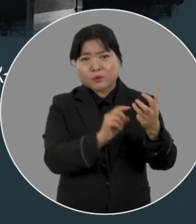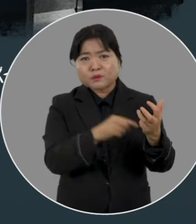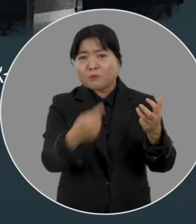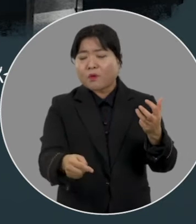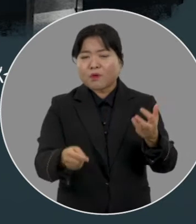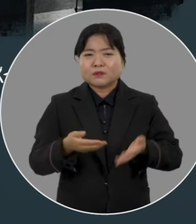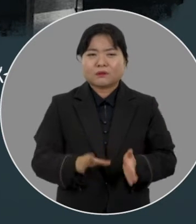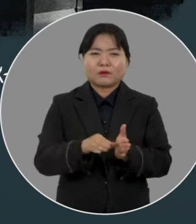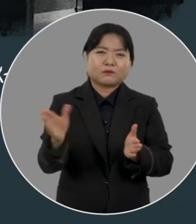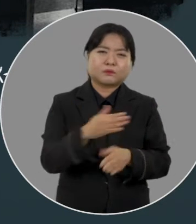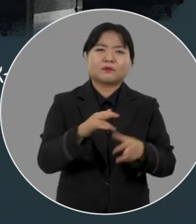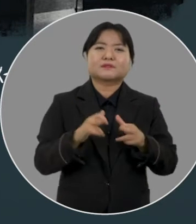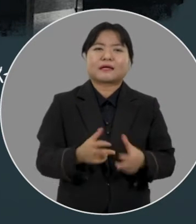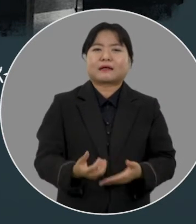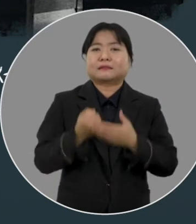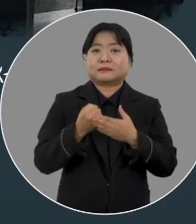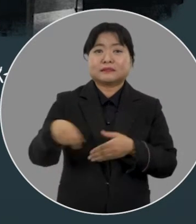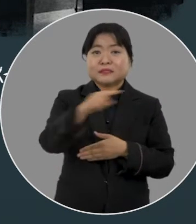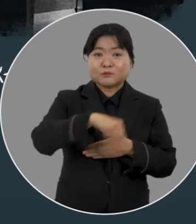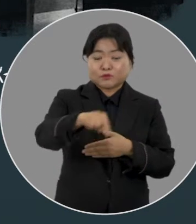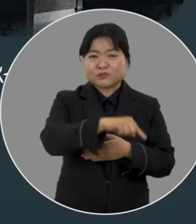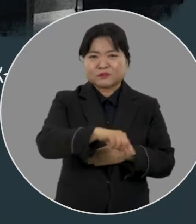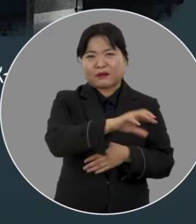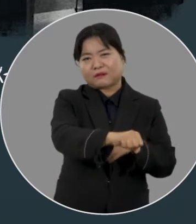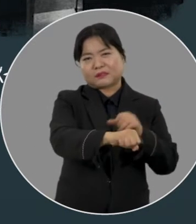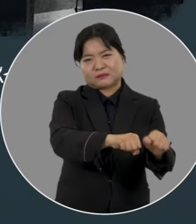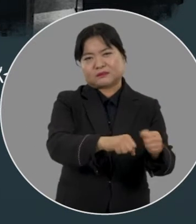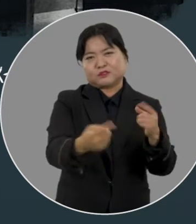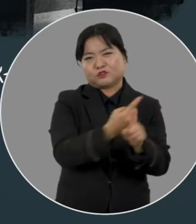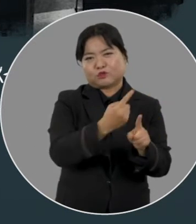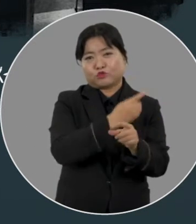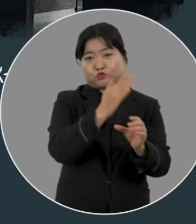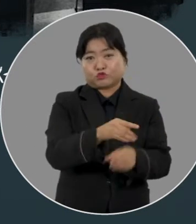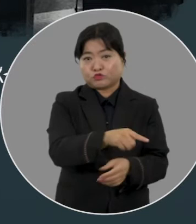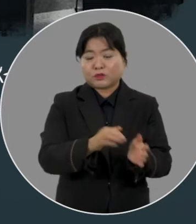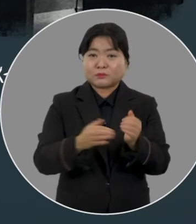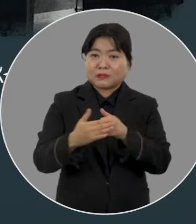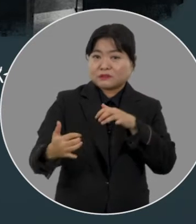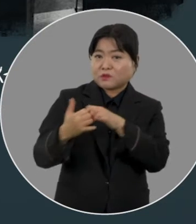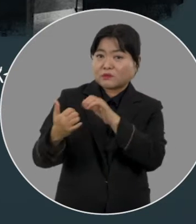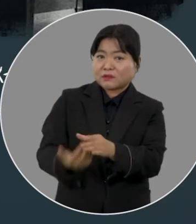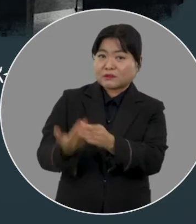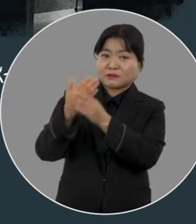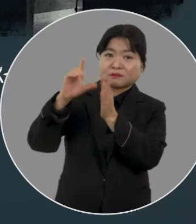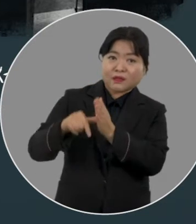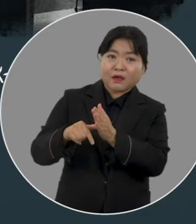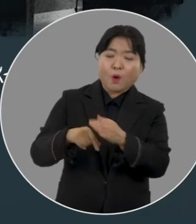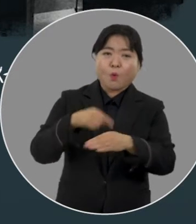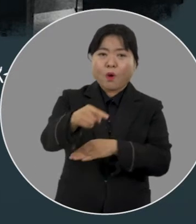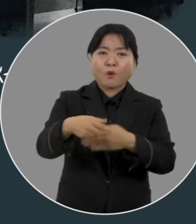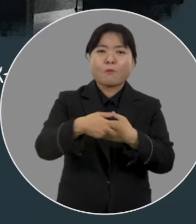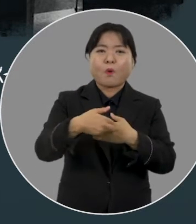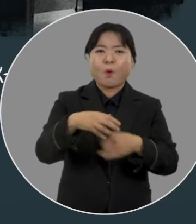80%가 태어나면서부터 장애인인 이분들이 차지하고 있기 때문에 전쟁이 났을 때